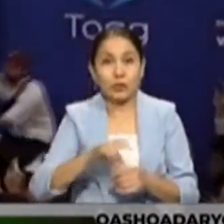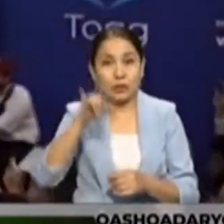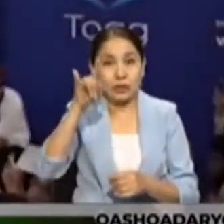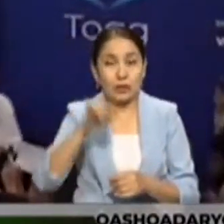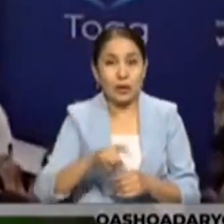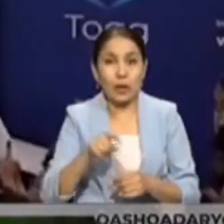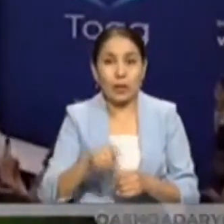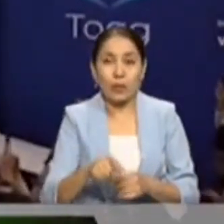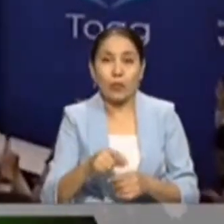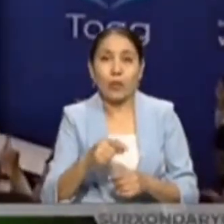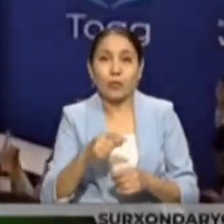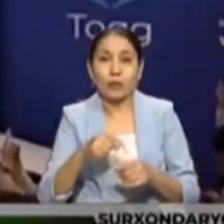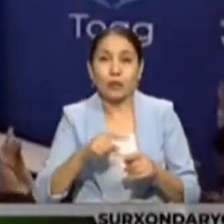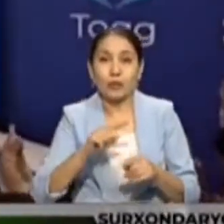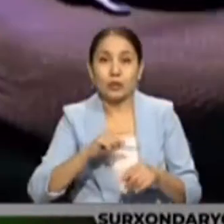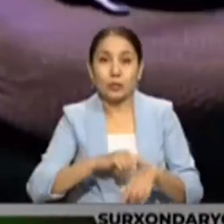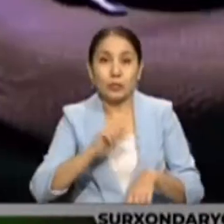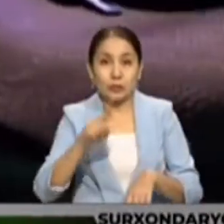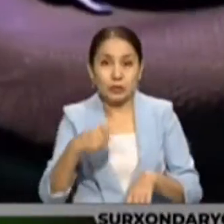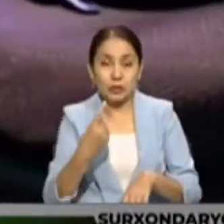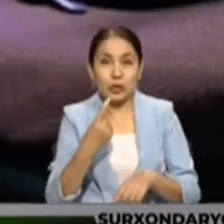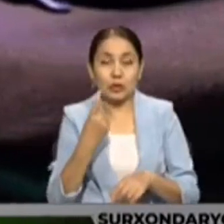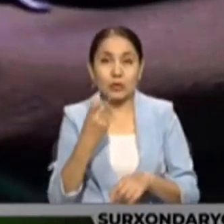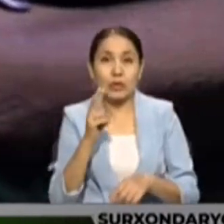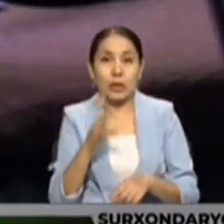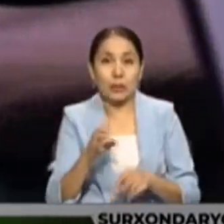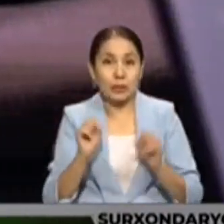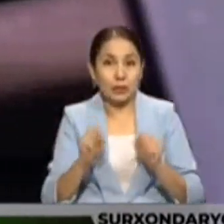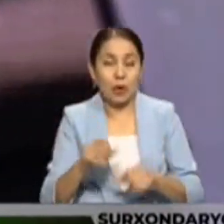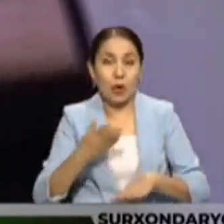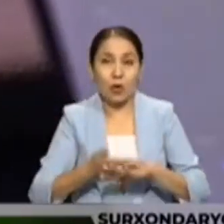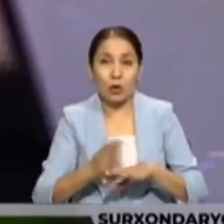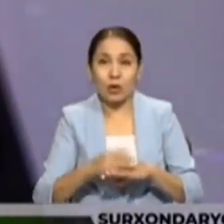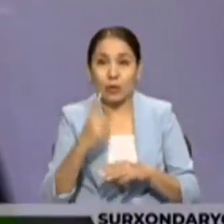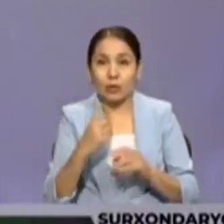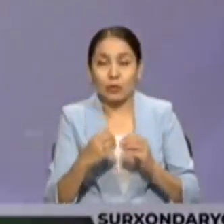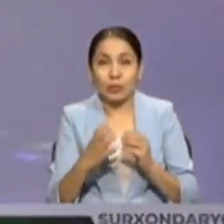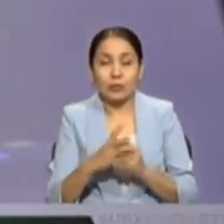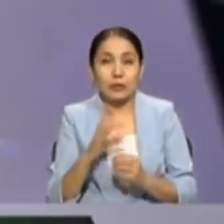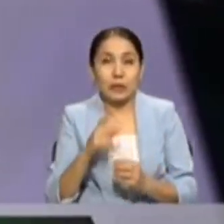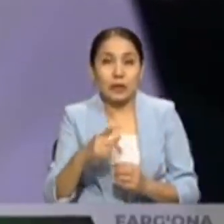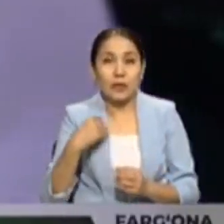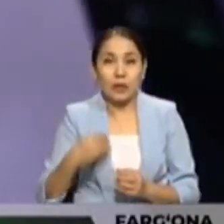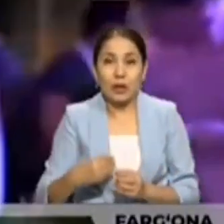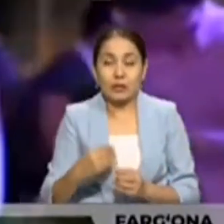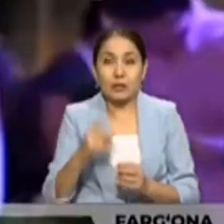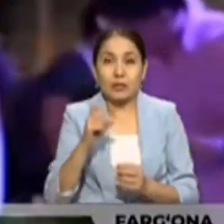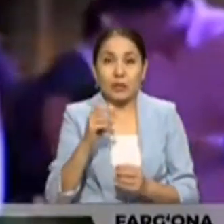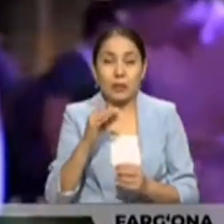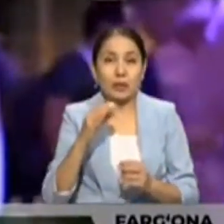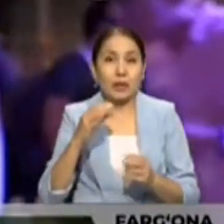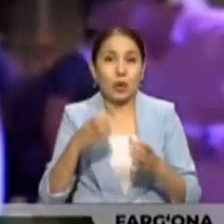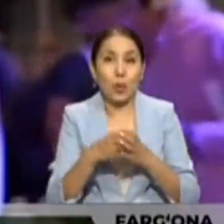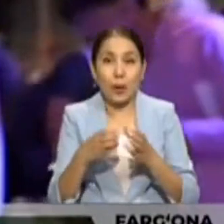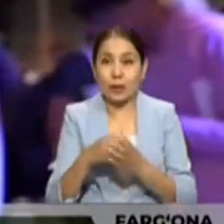U parvoz tezligini soatiga 100 kilometrgacha yetkaza oladi. Og'irligi esa 115 kg. Fransiyaning Zapata kompaniyasi